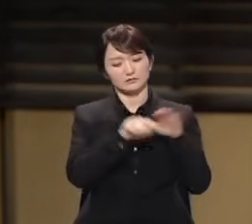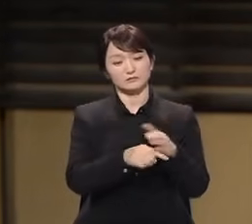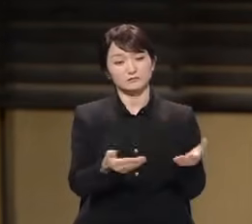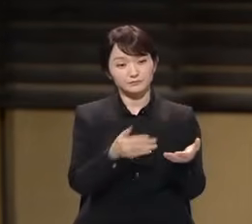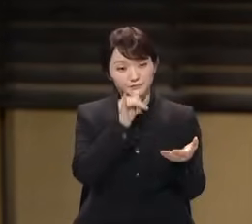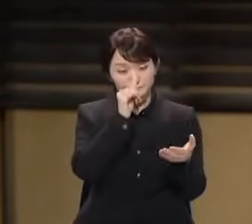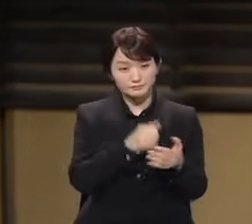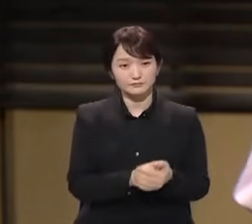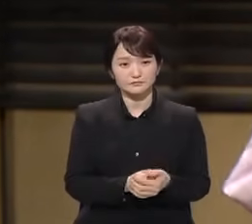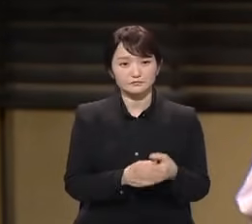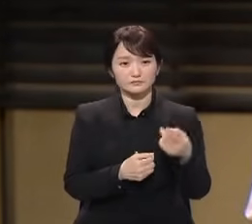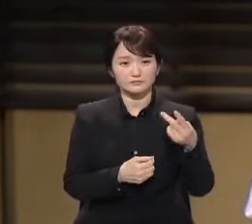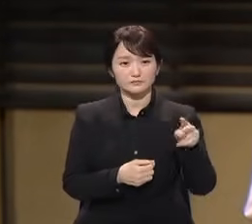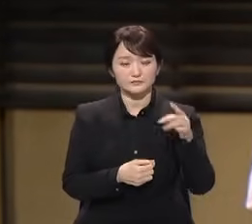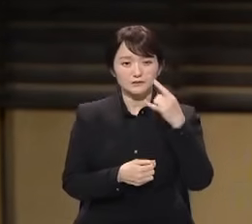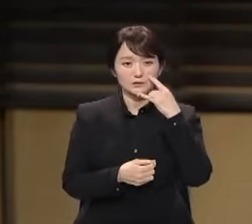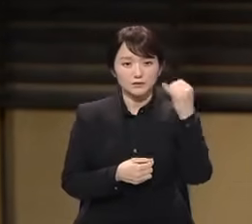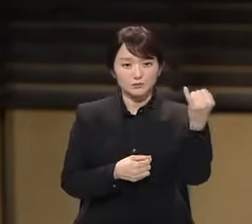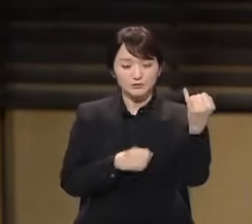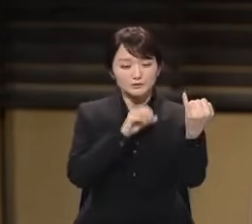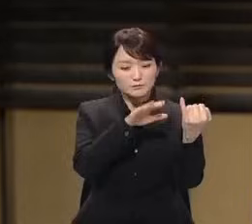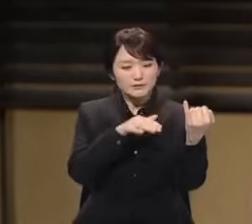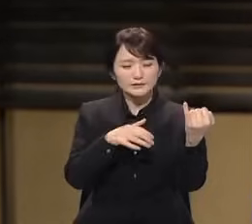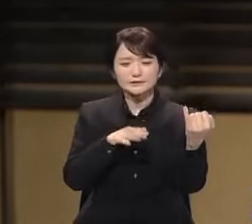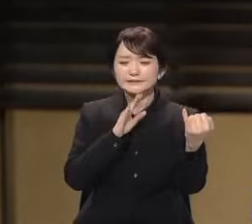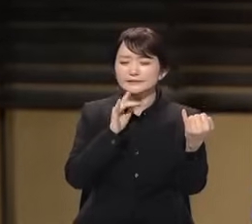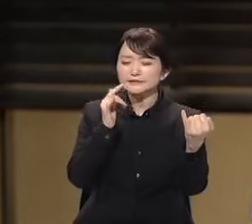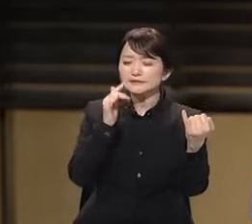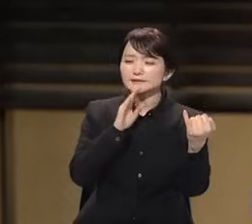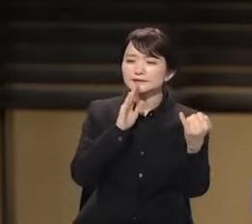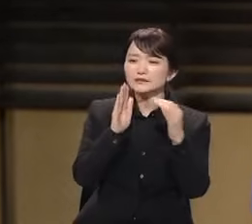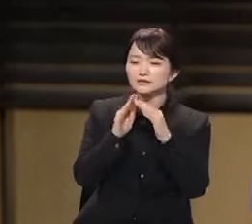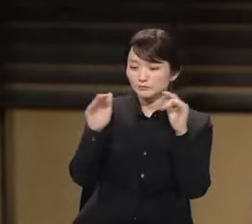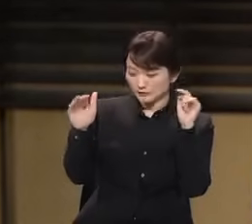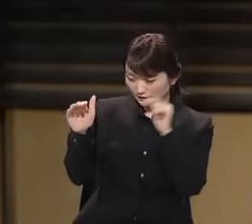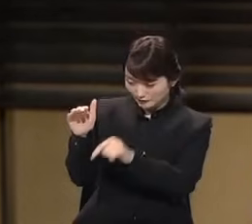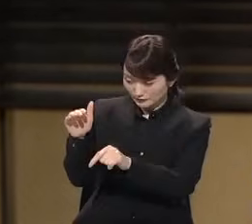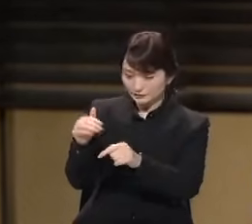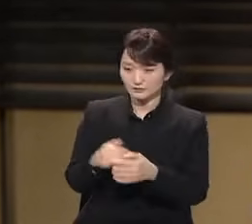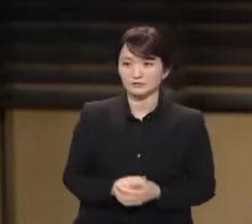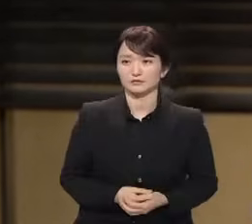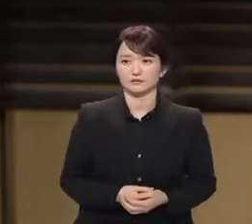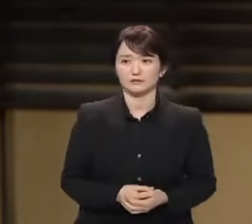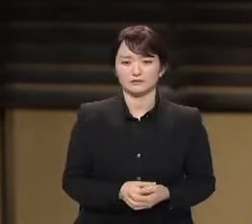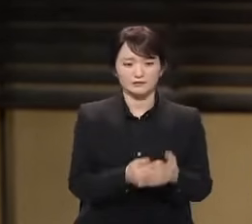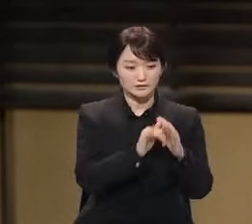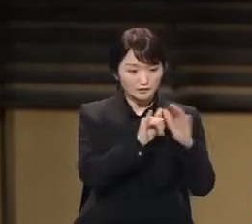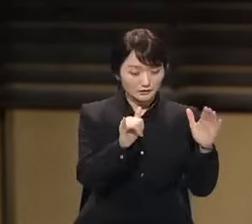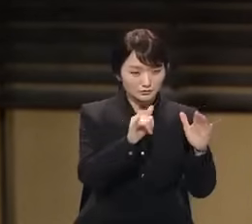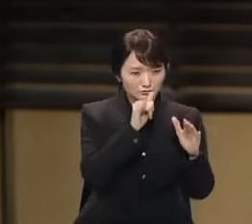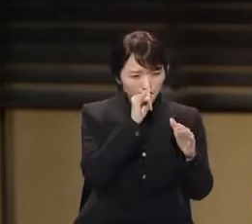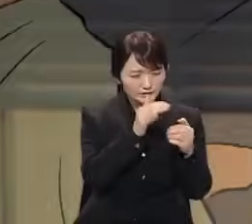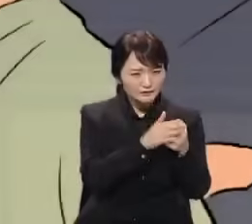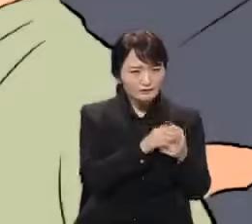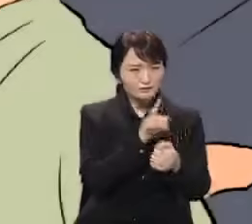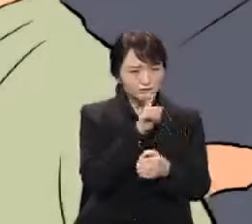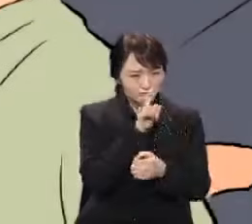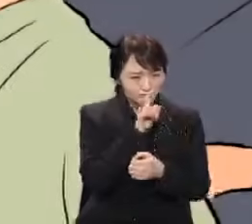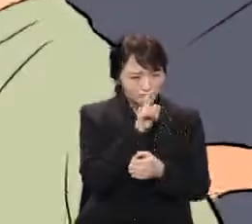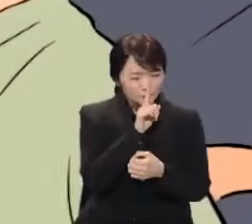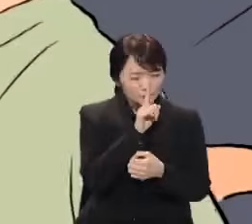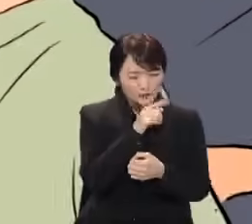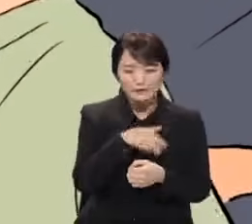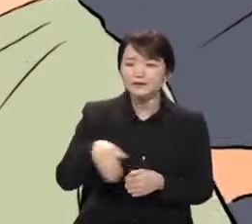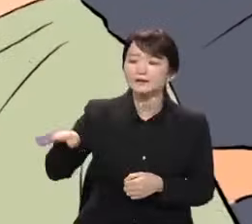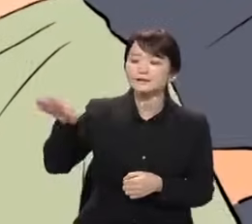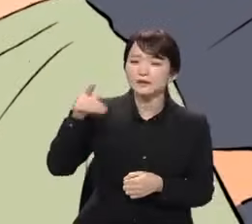시어머니께 친정에 좀 간다고 좀 갔다 오겠다 일 다 마치고 그렇게 얘기를 하니까 시어머니가 식구들이 있으니까 조용히 몰래 좀 갔다 와라 어디